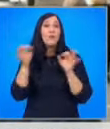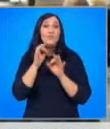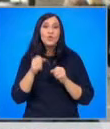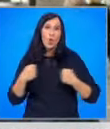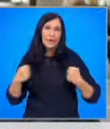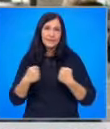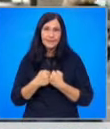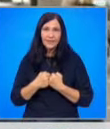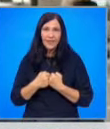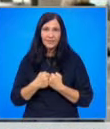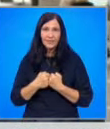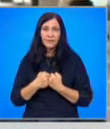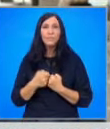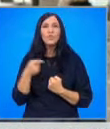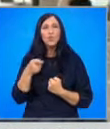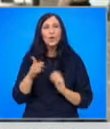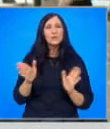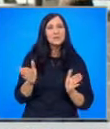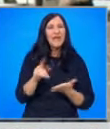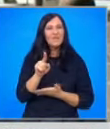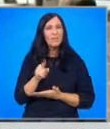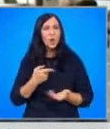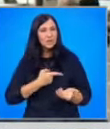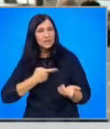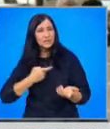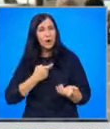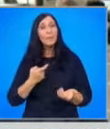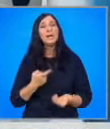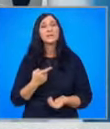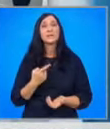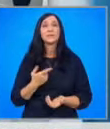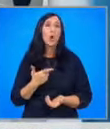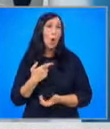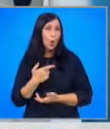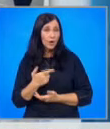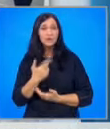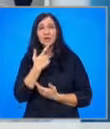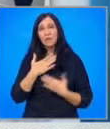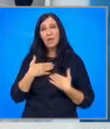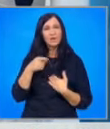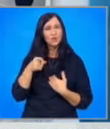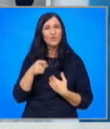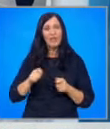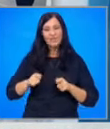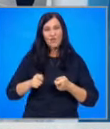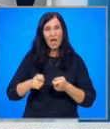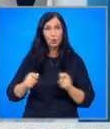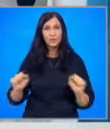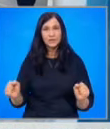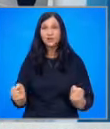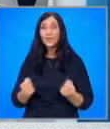е инцидент. Тук става въпрос за стрелба с огнестрелно оръжие. За нас това е терористичен